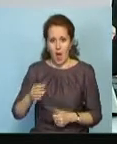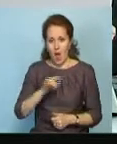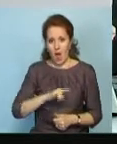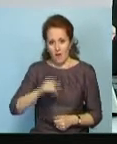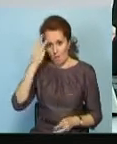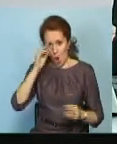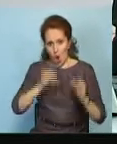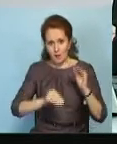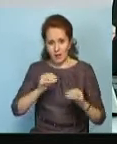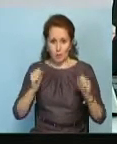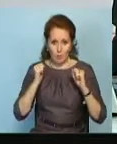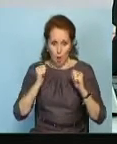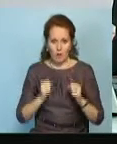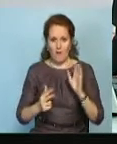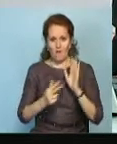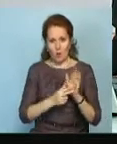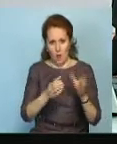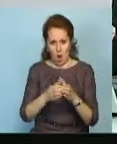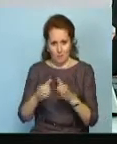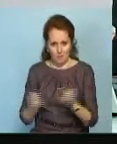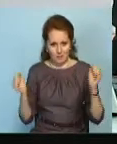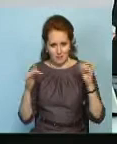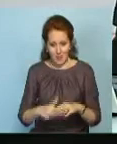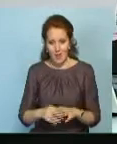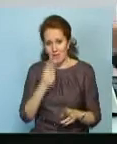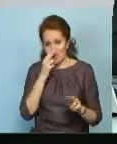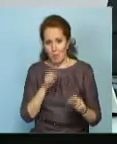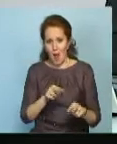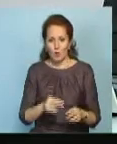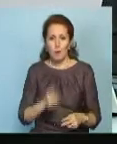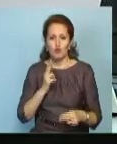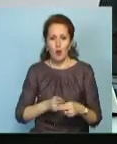спорту съехались 8 команд. За полетами железных птиц наблюдала Дарья Соловьева.